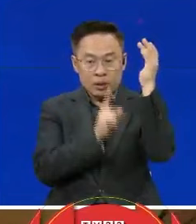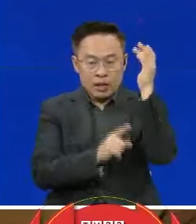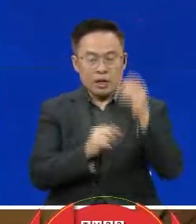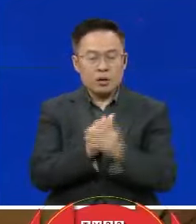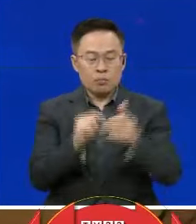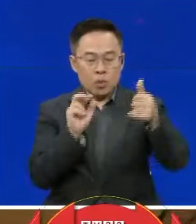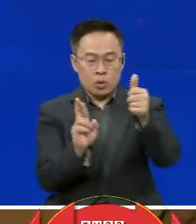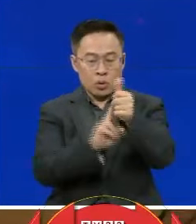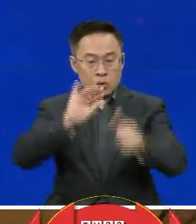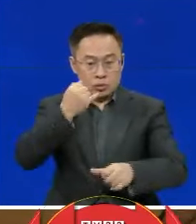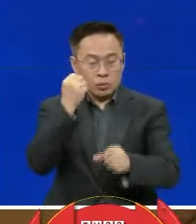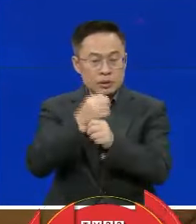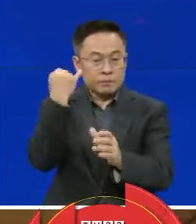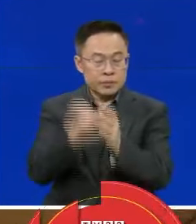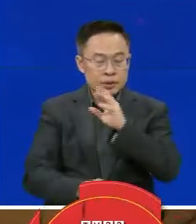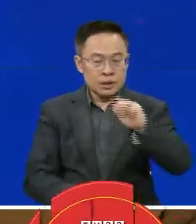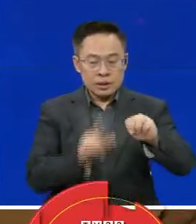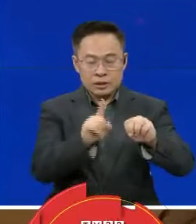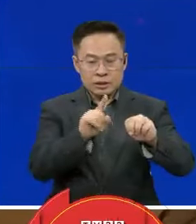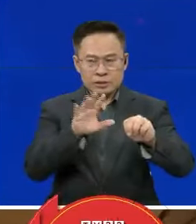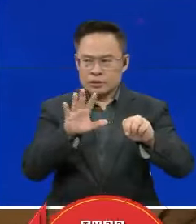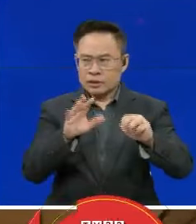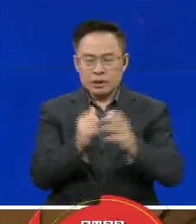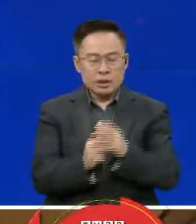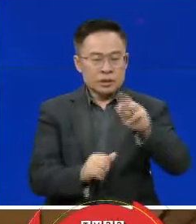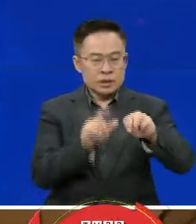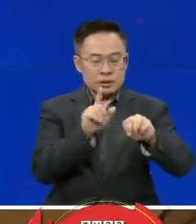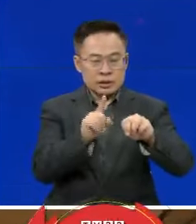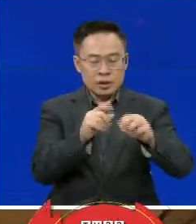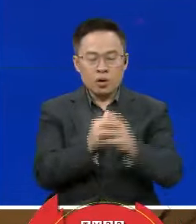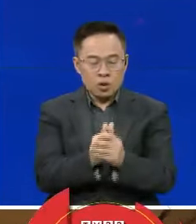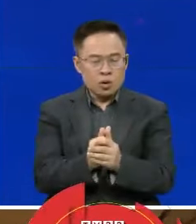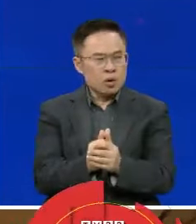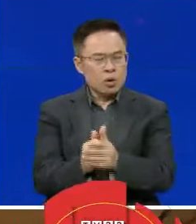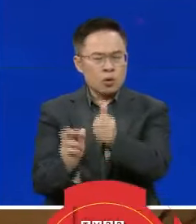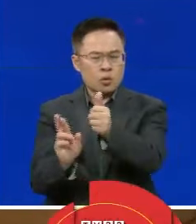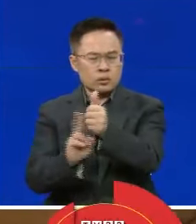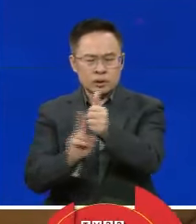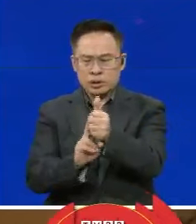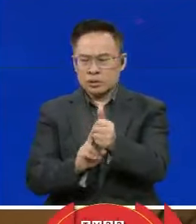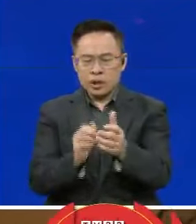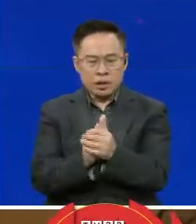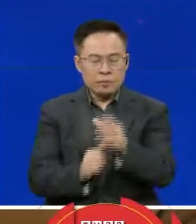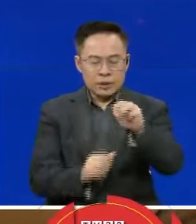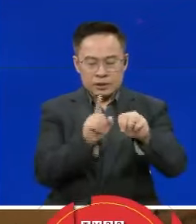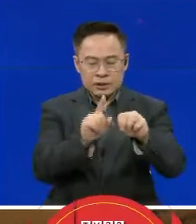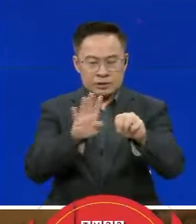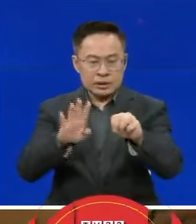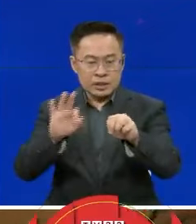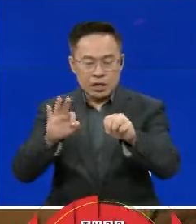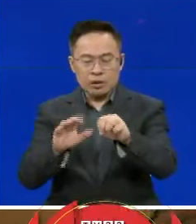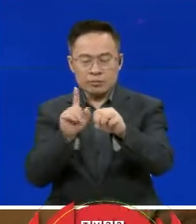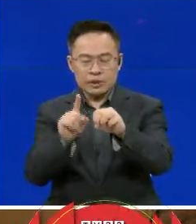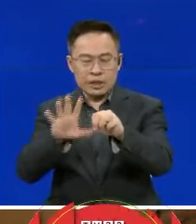ม.157เพิ่มกับพันตำรวจโทคริสปริยะเกตไว้ที่สน.เตาปูนด้วย 149 149กับ157นะฮ